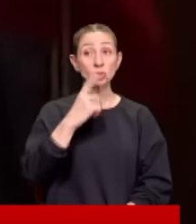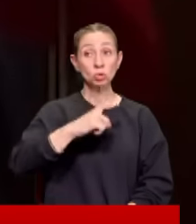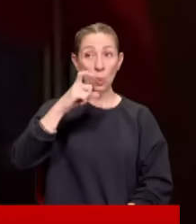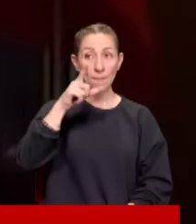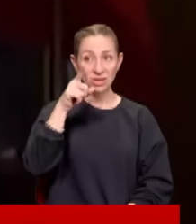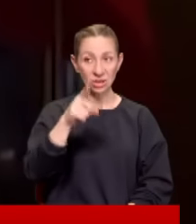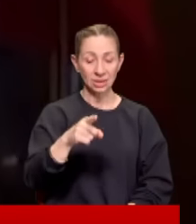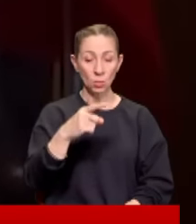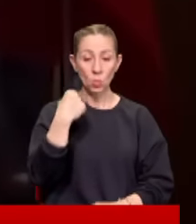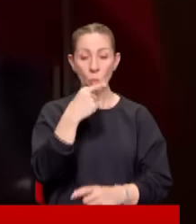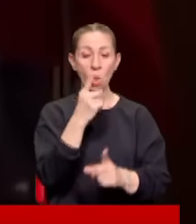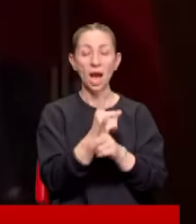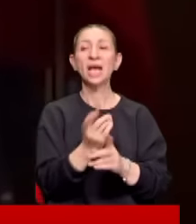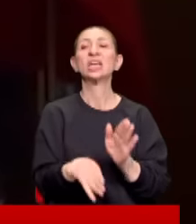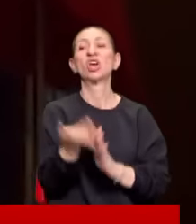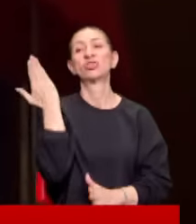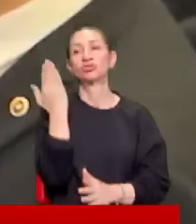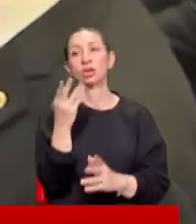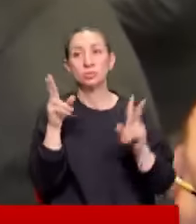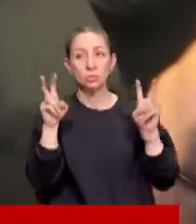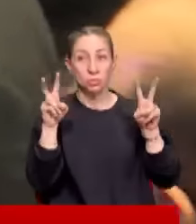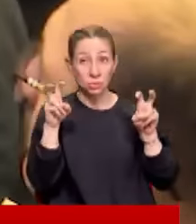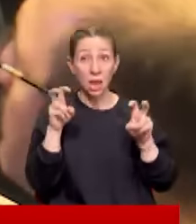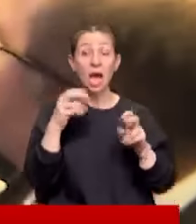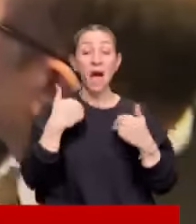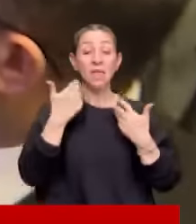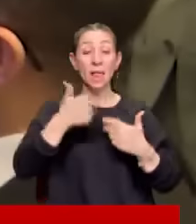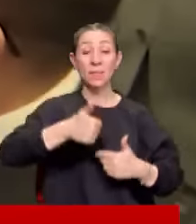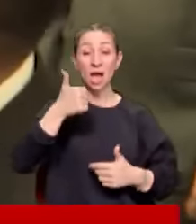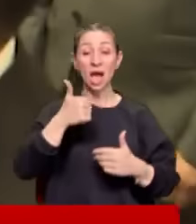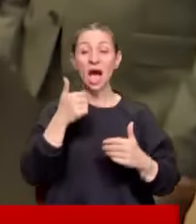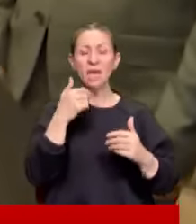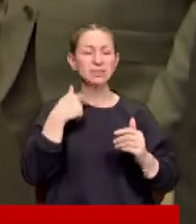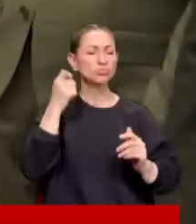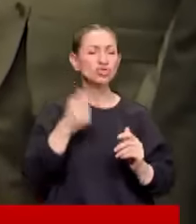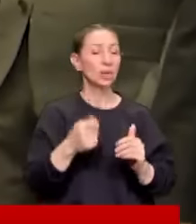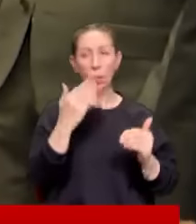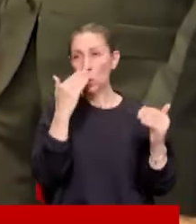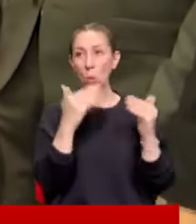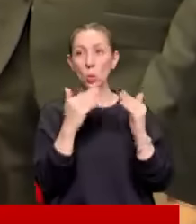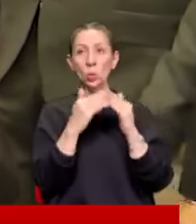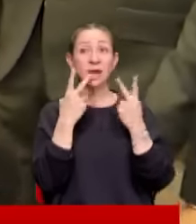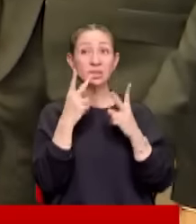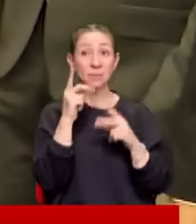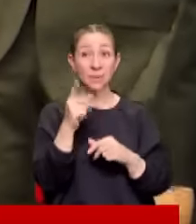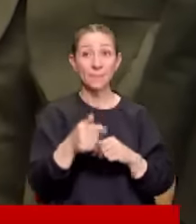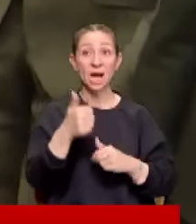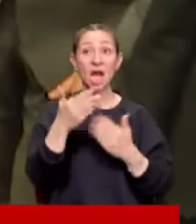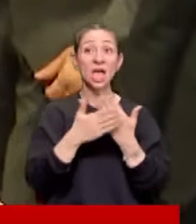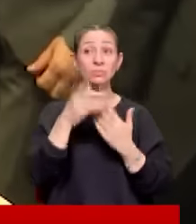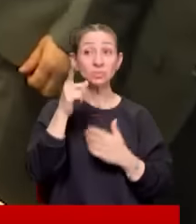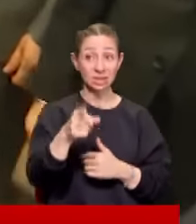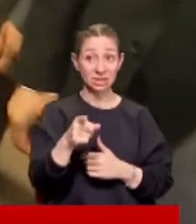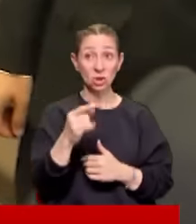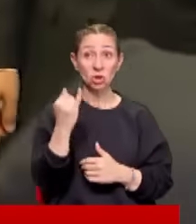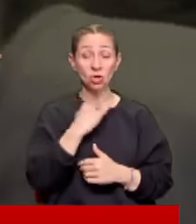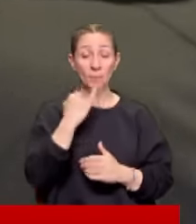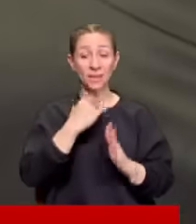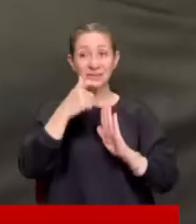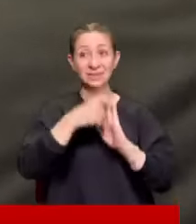Cumhurbaşkanının mülakat kaldırılacak sözü, Adalet Bakanı'nın atamalarda kriterimiz liyakat açıklaması, bakan yardımcısının